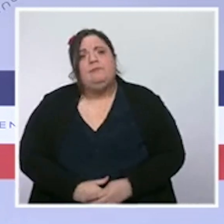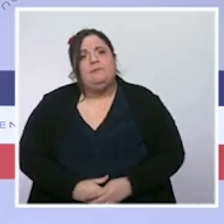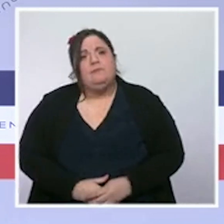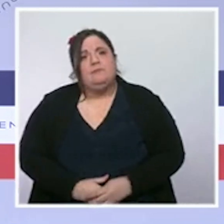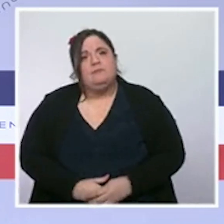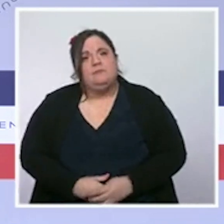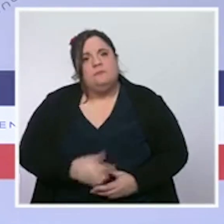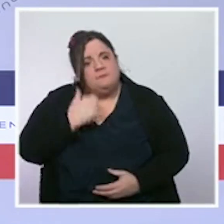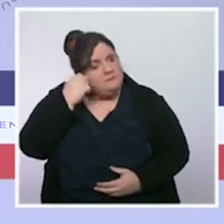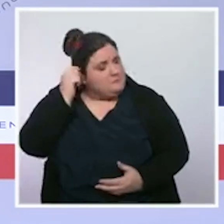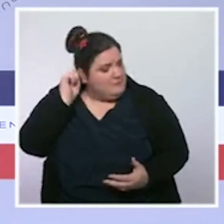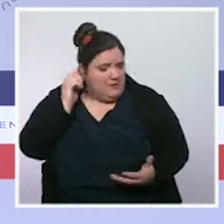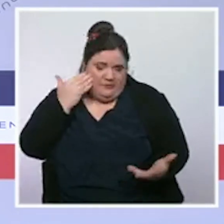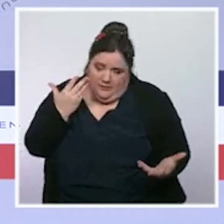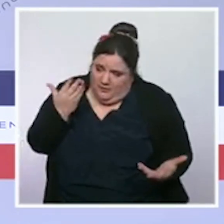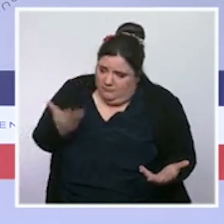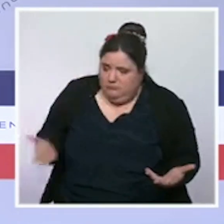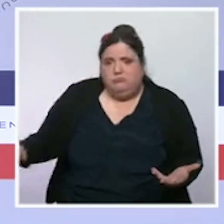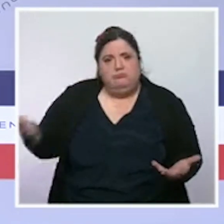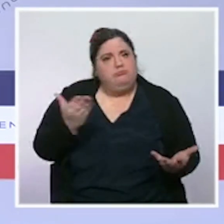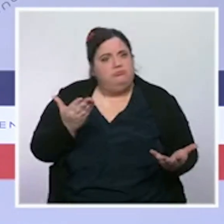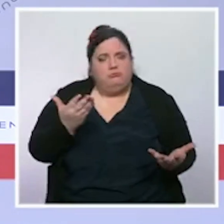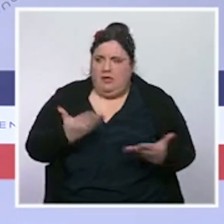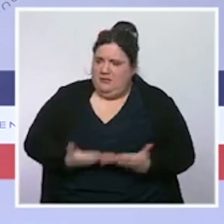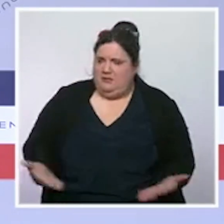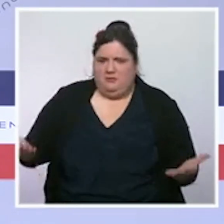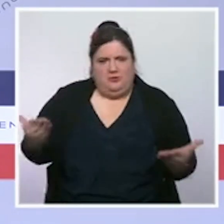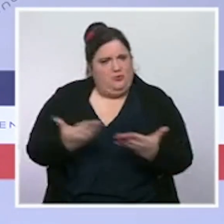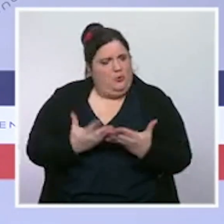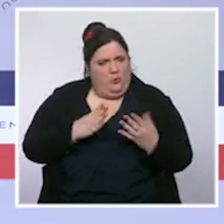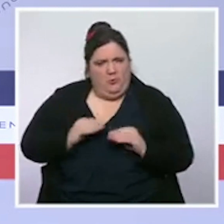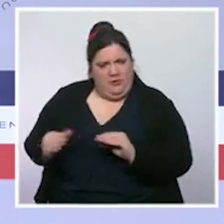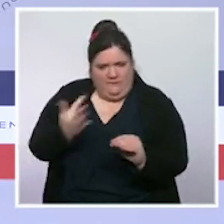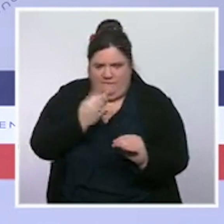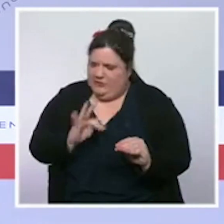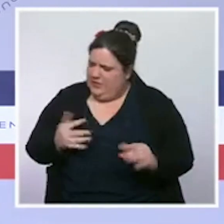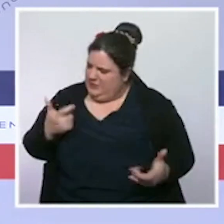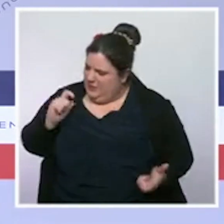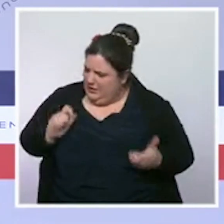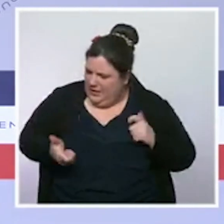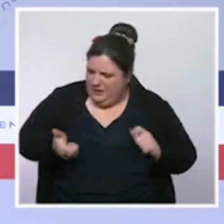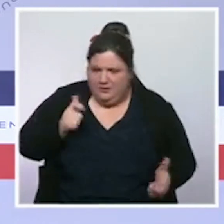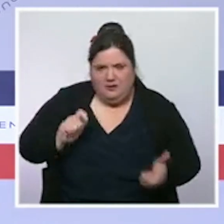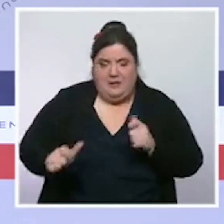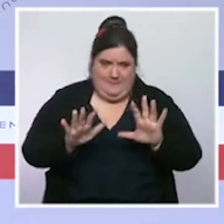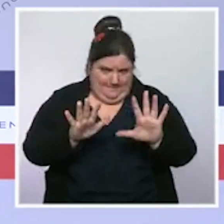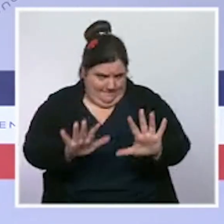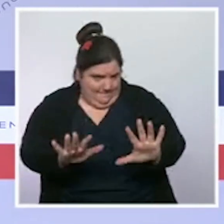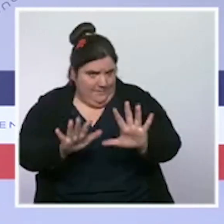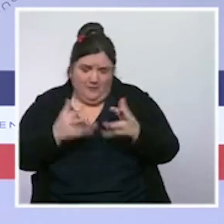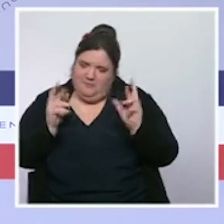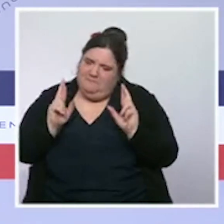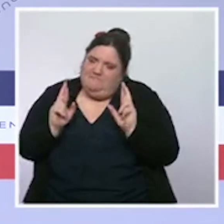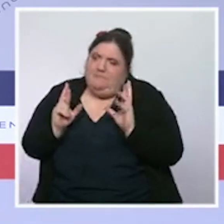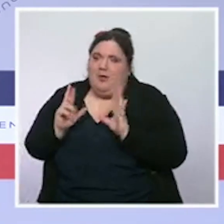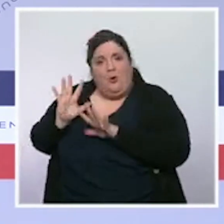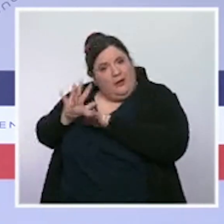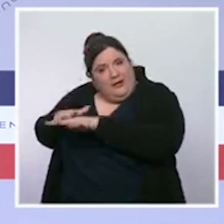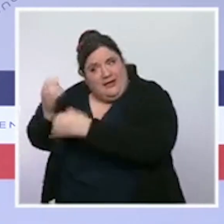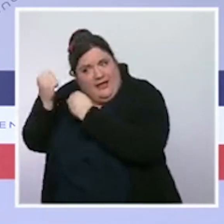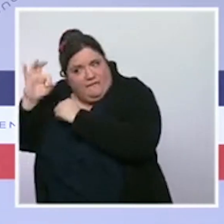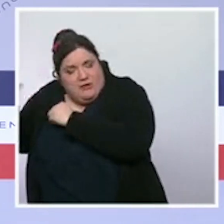responsabilités, parce que je connais le quotidien très éprouvé déjà des Français, j'espère que nous espérons que cette expression populaire ne se transformera